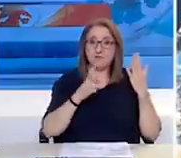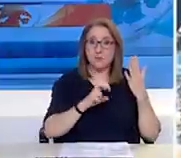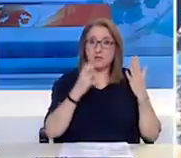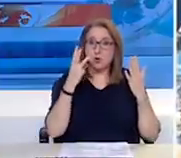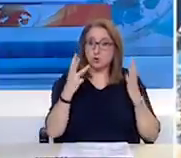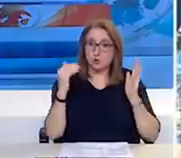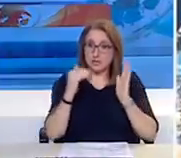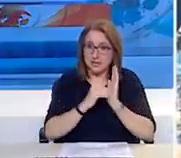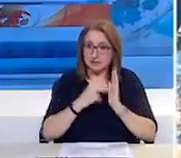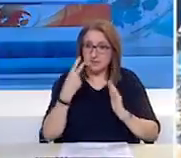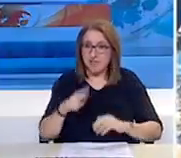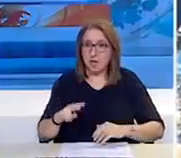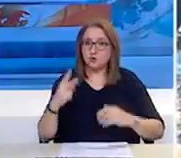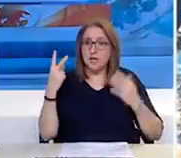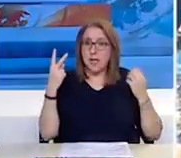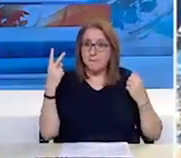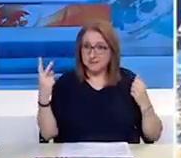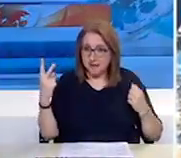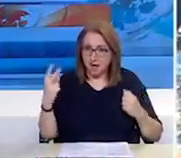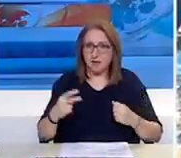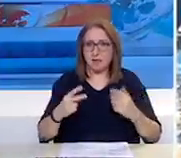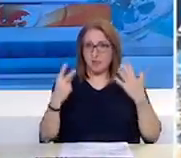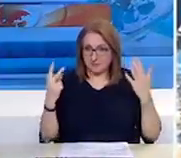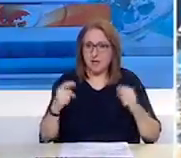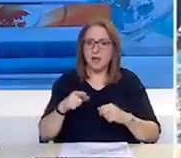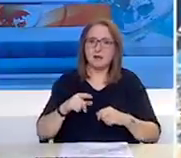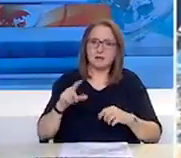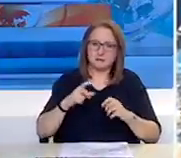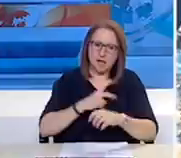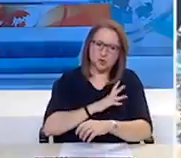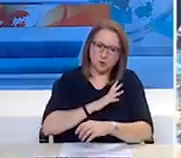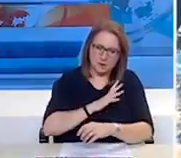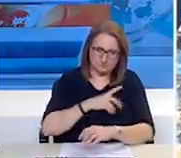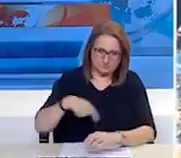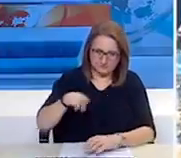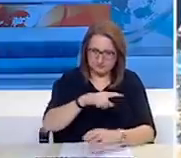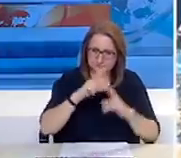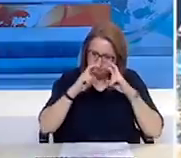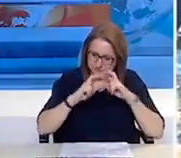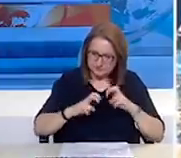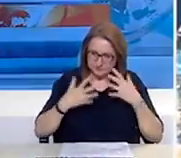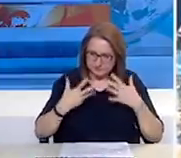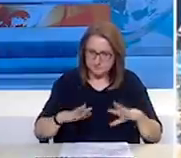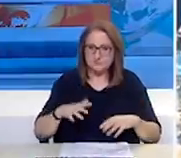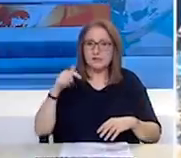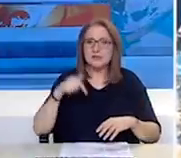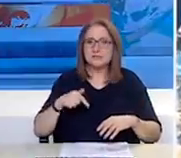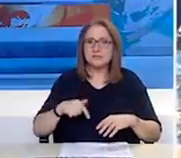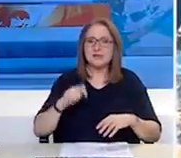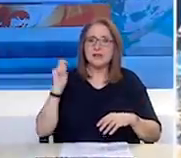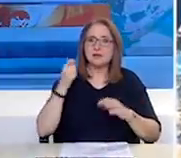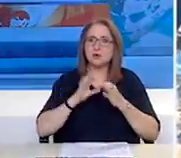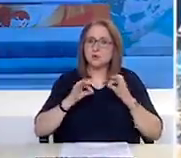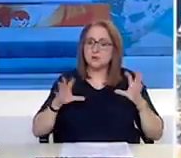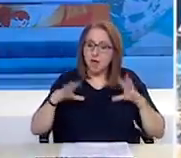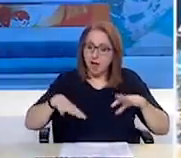78.207 κλινικά δείγματα. Ο Εθνικός Οργανισμός Δημόσιας Υγείας ξεκίνησε σήμερα την υλοποίηση του προγράμματος του Υπουργείου